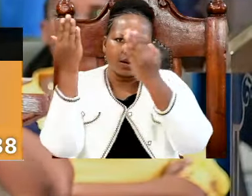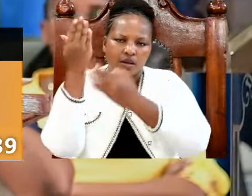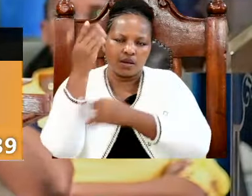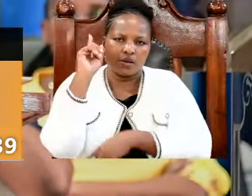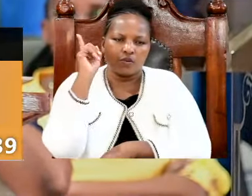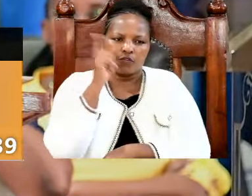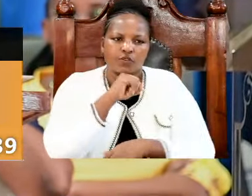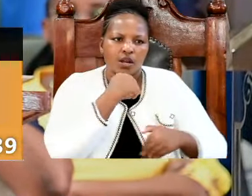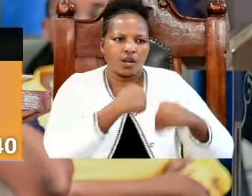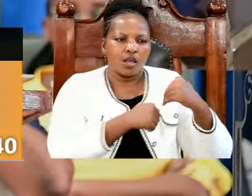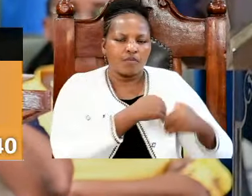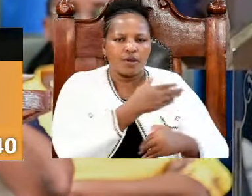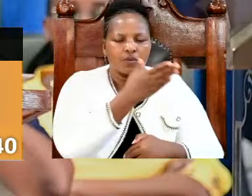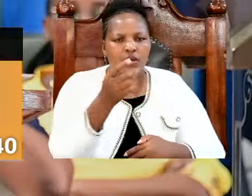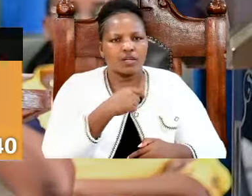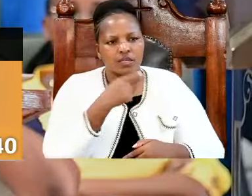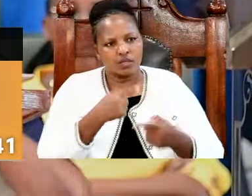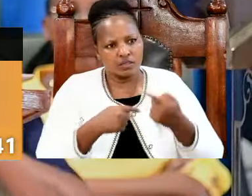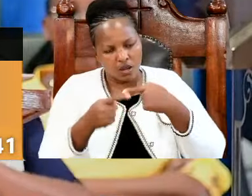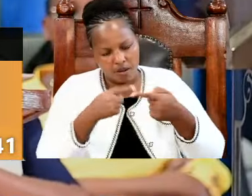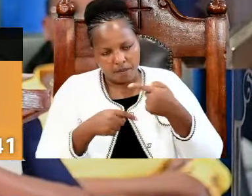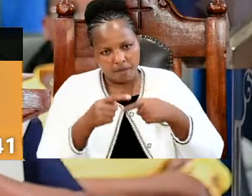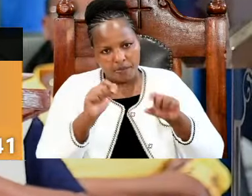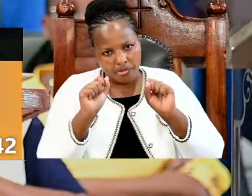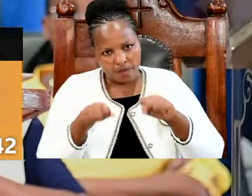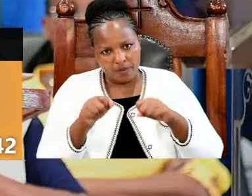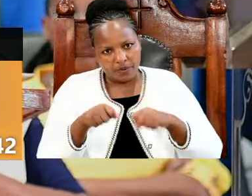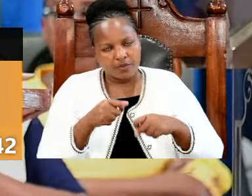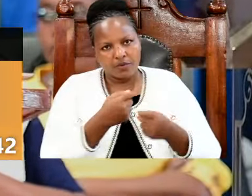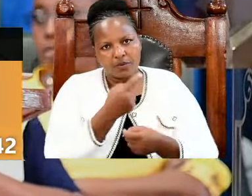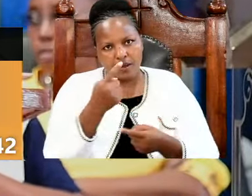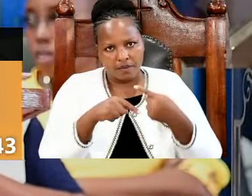jirani yako Friday tutakuja.